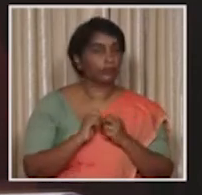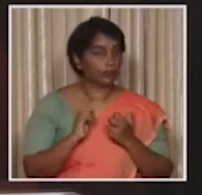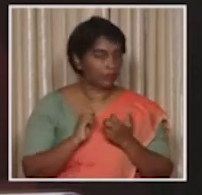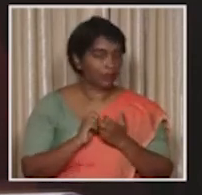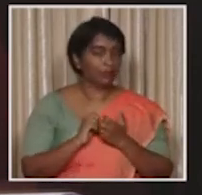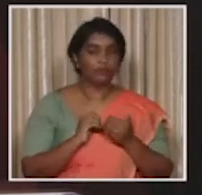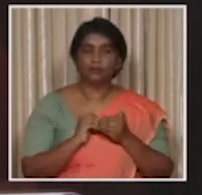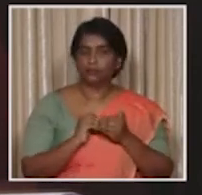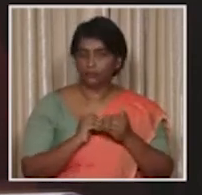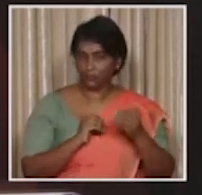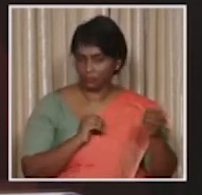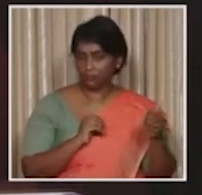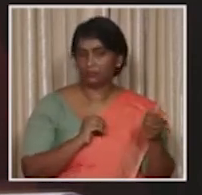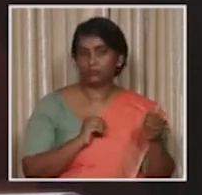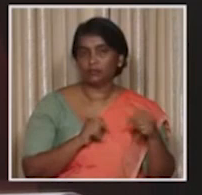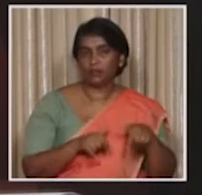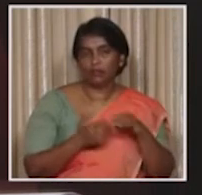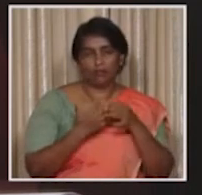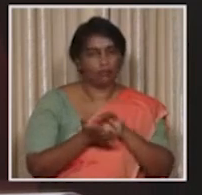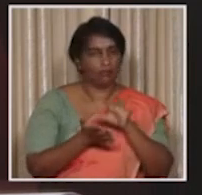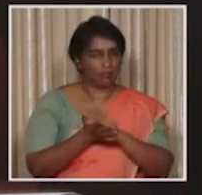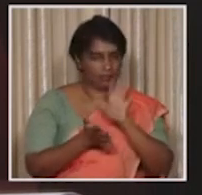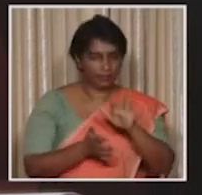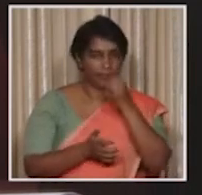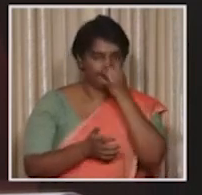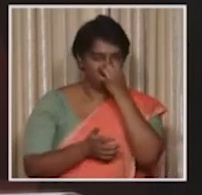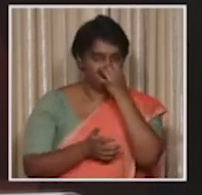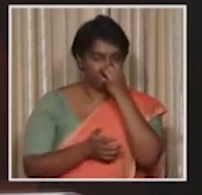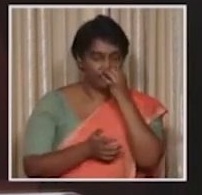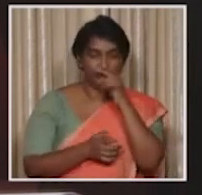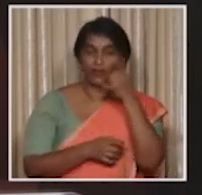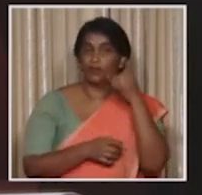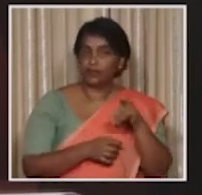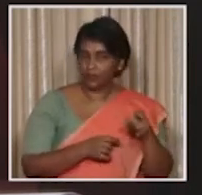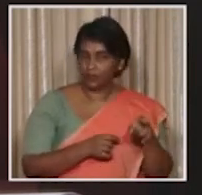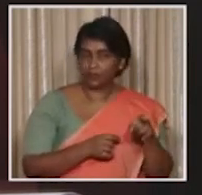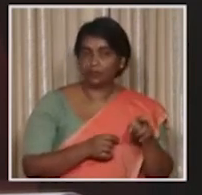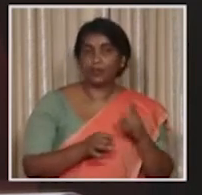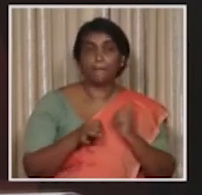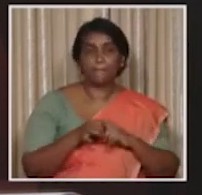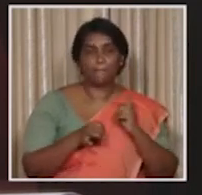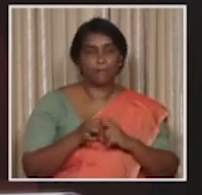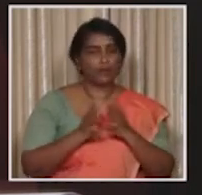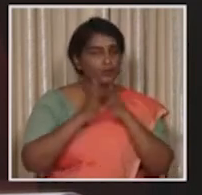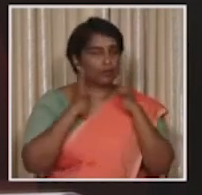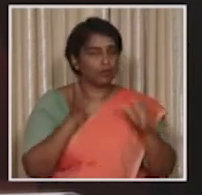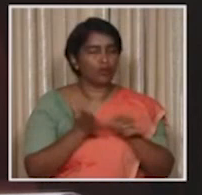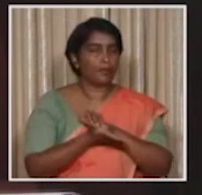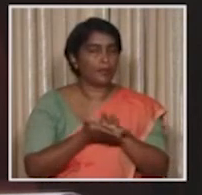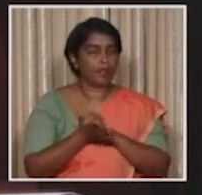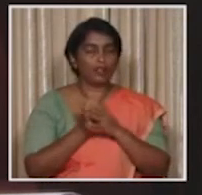ව්‍යසනකාරී තත්ත්වය අද නිර්මාණය වෙලා තිබෙනවා. ඒ නිසා ප්‍රශ්න ගණනාවකට පැහැදිලි